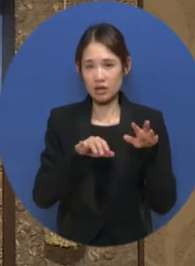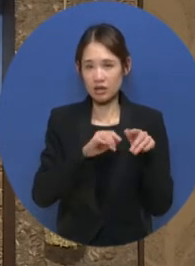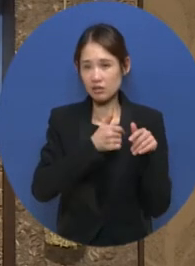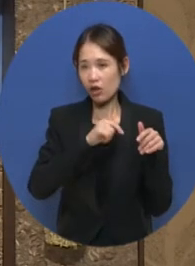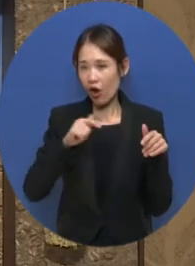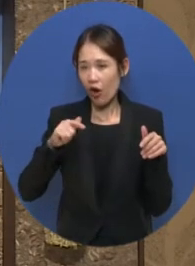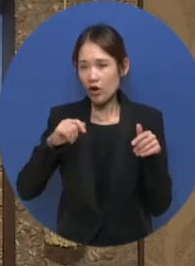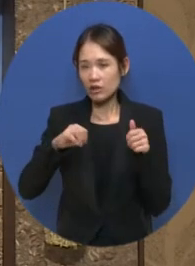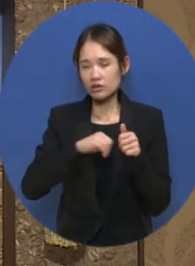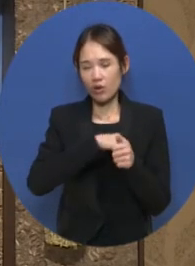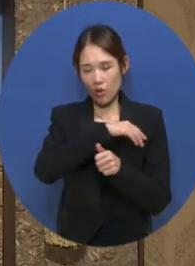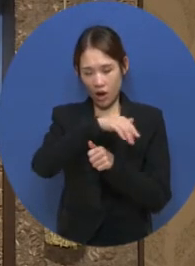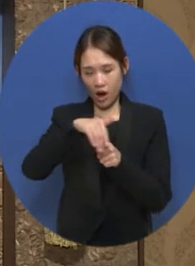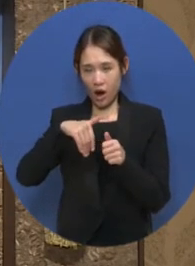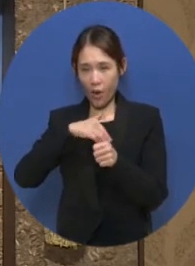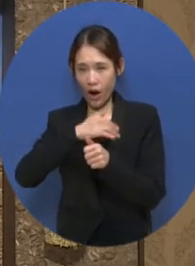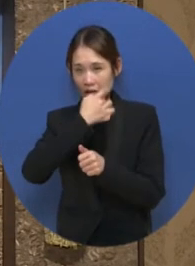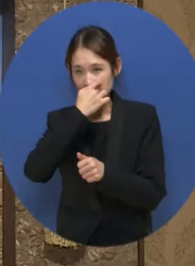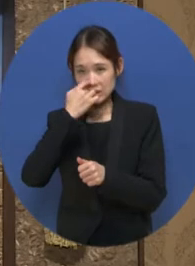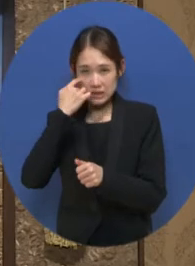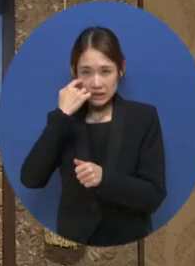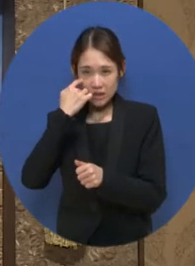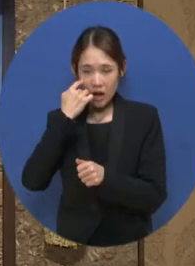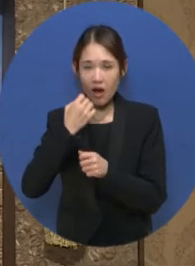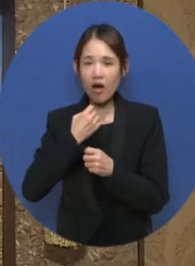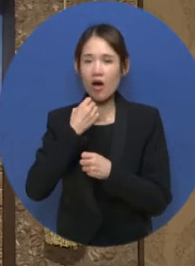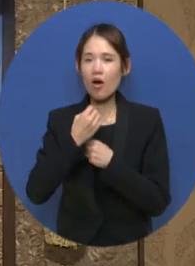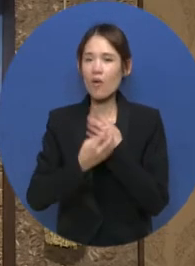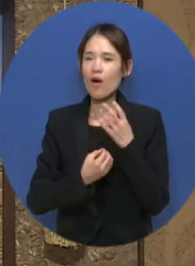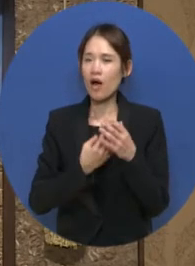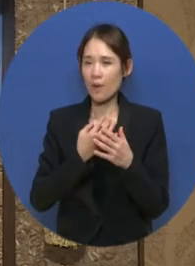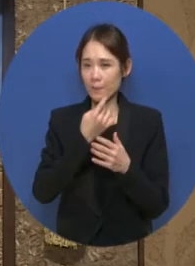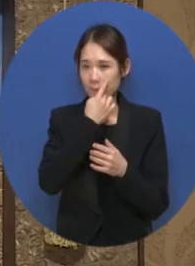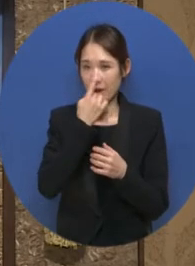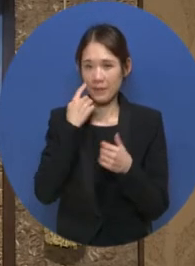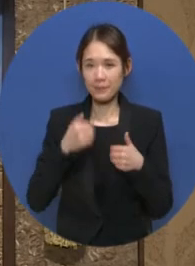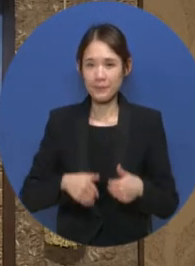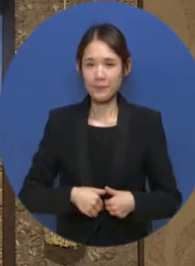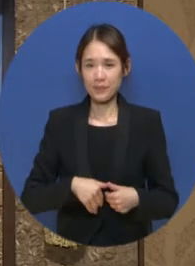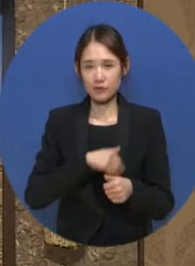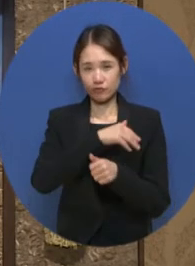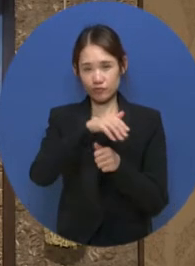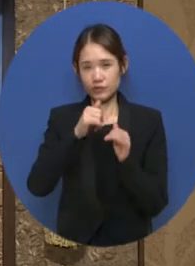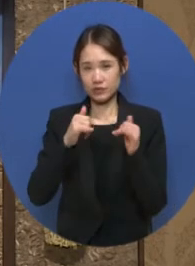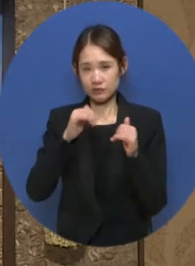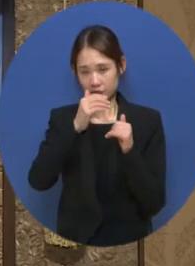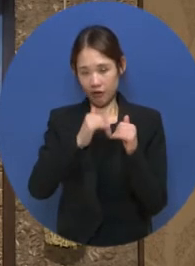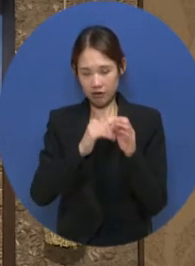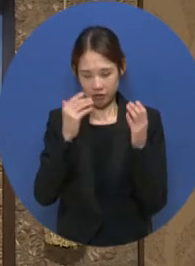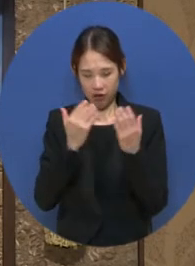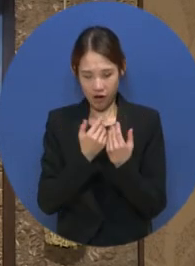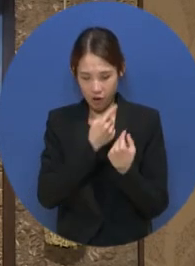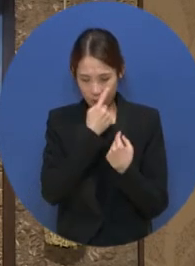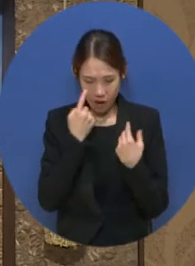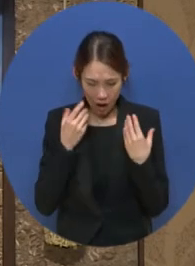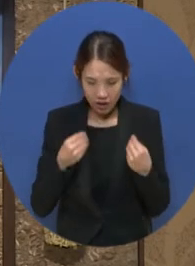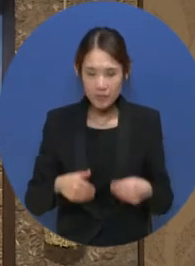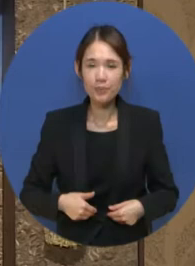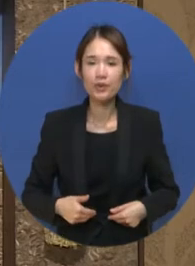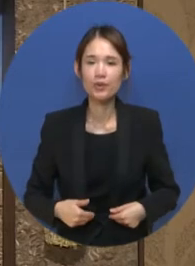정황들이 라든지 증거들을 조금 확인돼 해야 되기 때문에 또 주변 사람들에 대한 내용들 까지도 이제 확인을